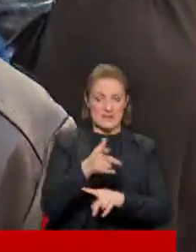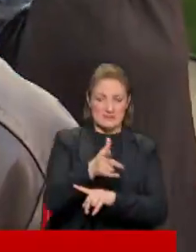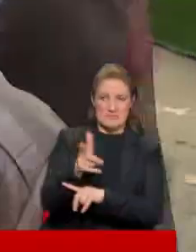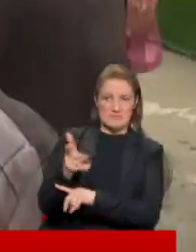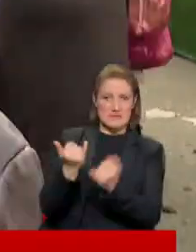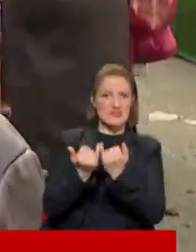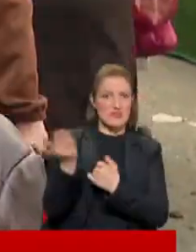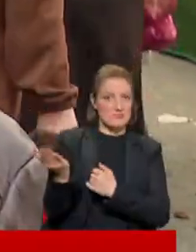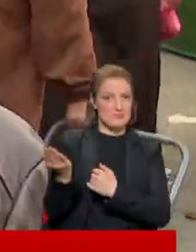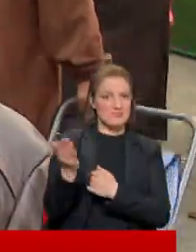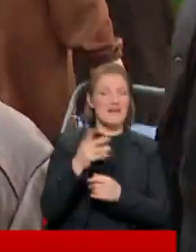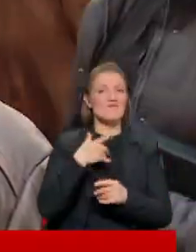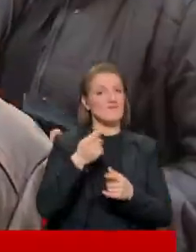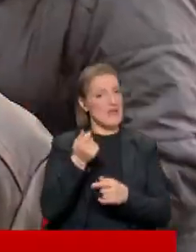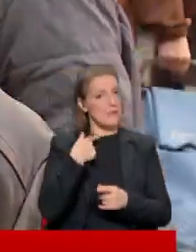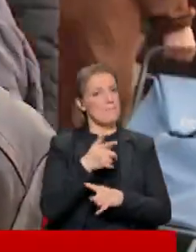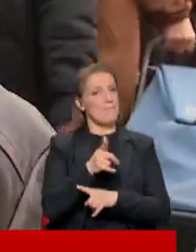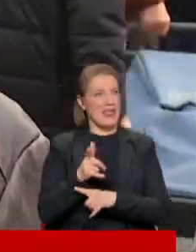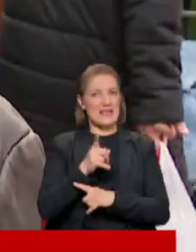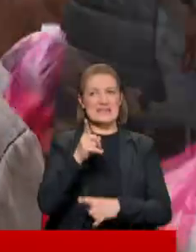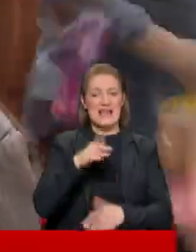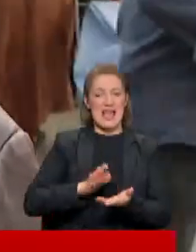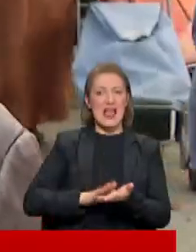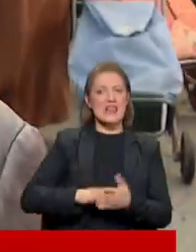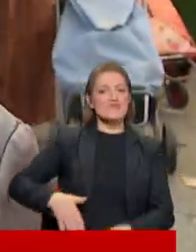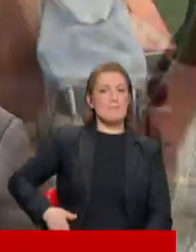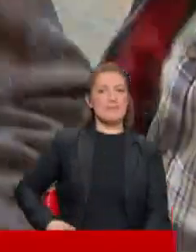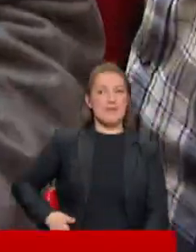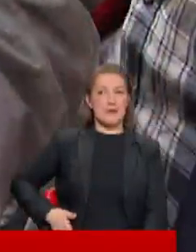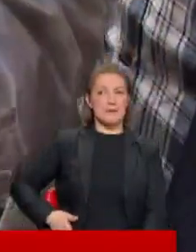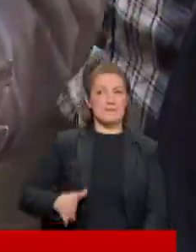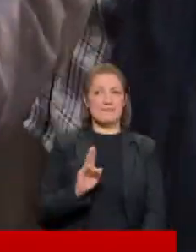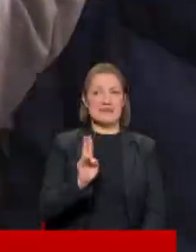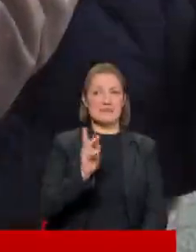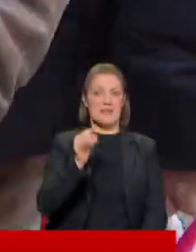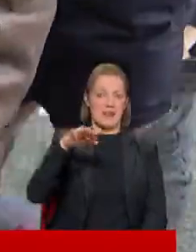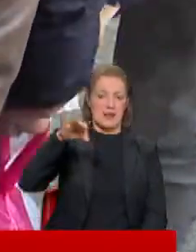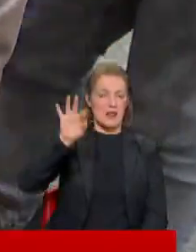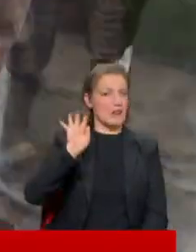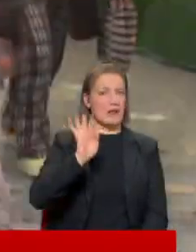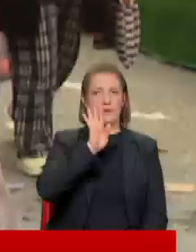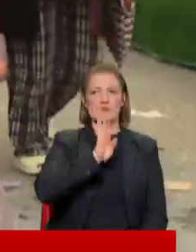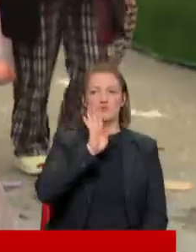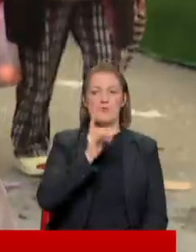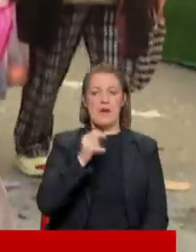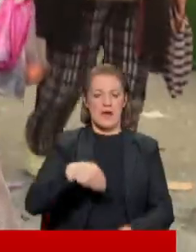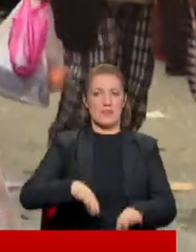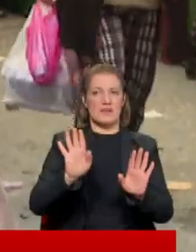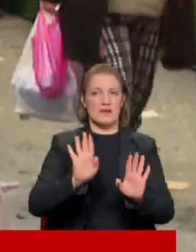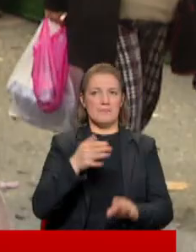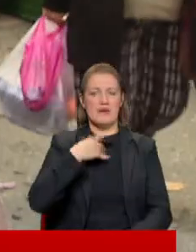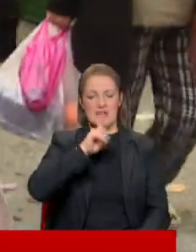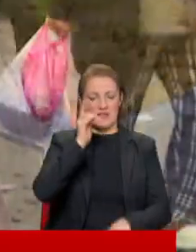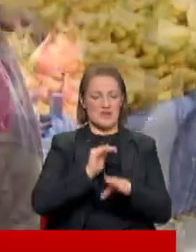güzel kardeşim. Fiyatları çektik, sizin eliniz cebinizde. Cebimde 20 lira kaldı. 400'e yakın para harcadım. Ben